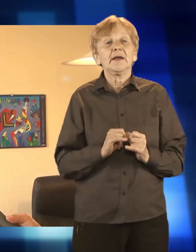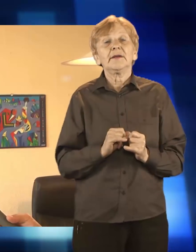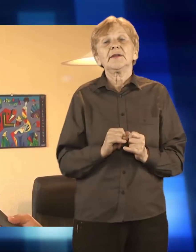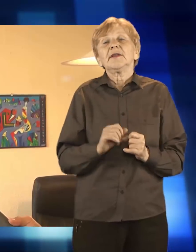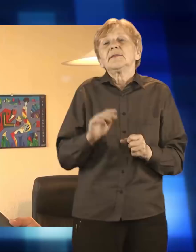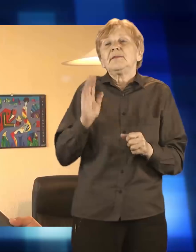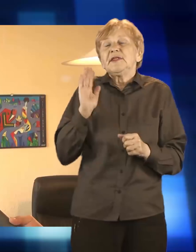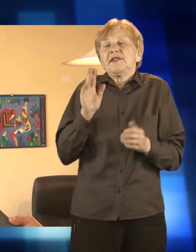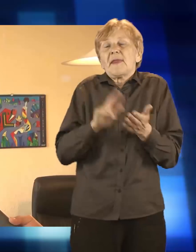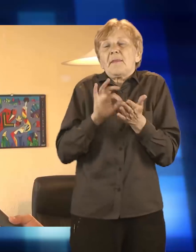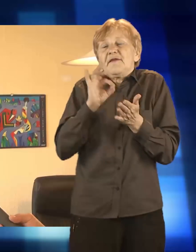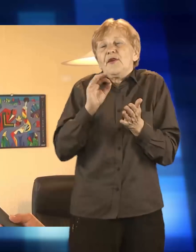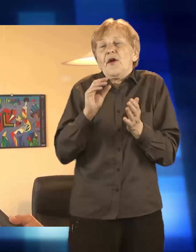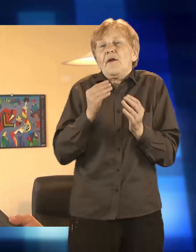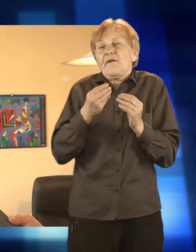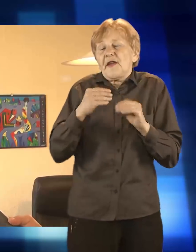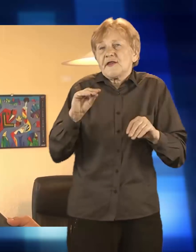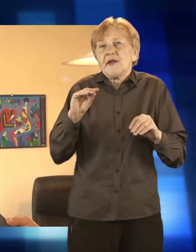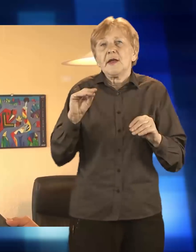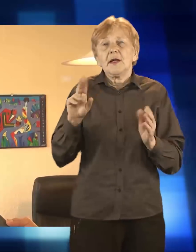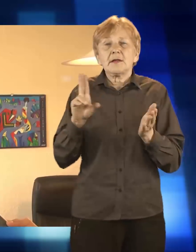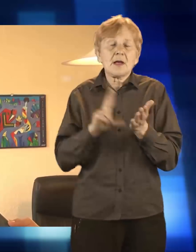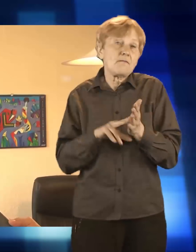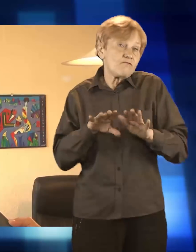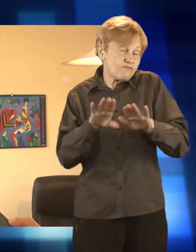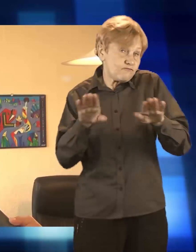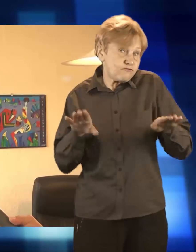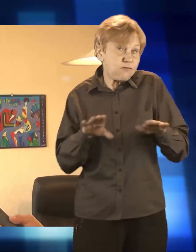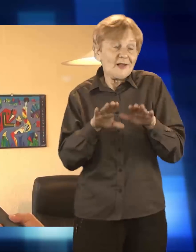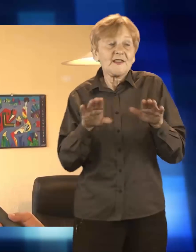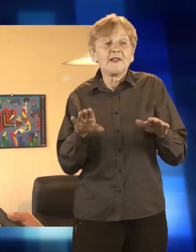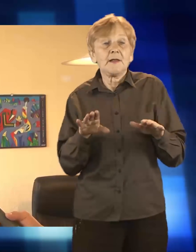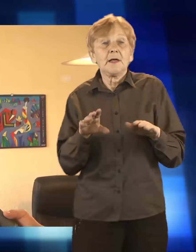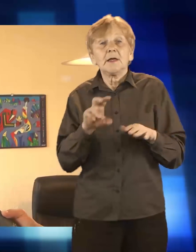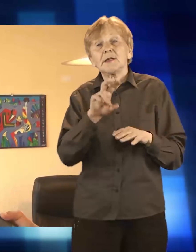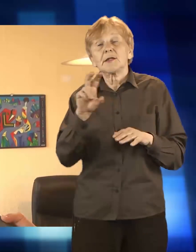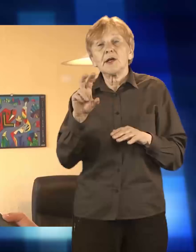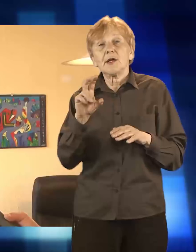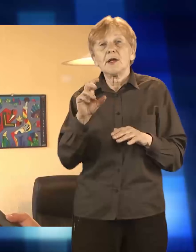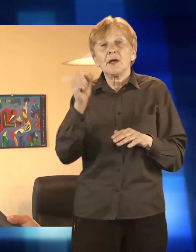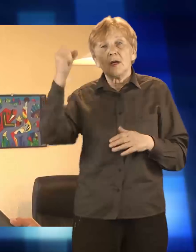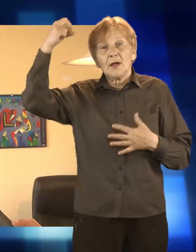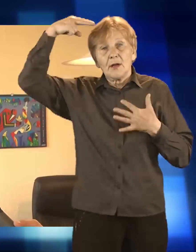miejsca, plaża miejska, żeby obsłużyć te obszary,